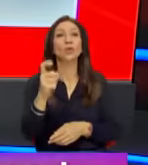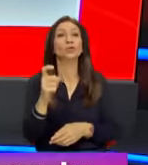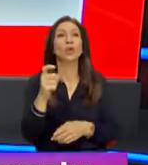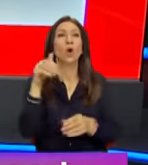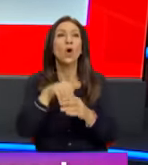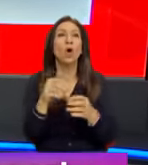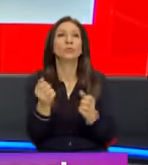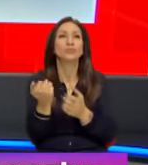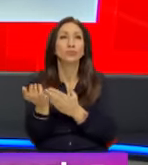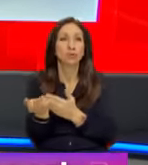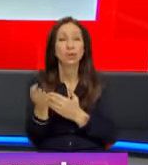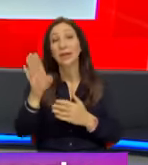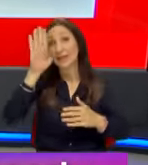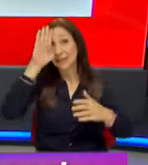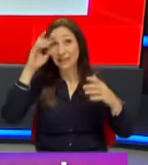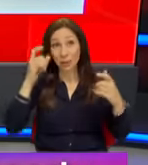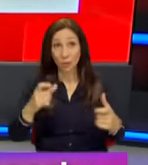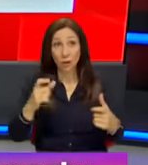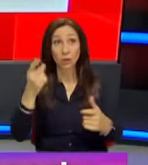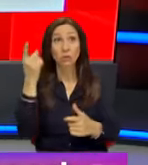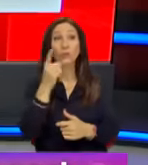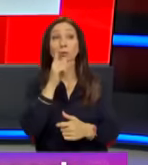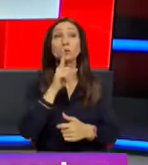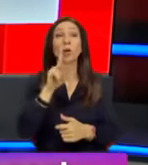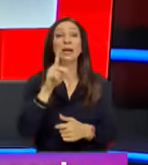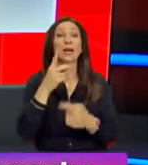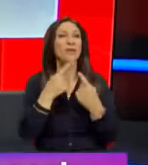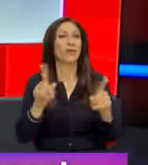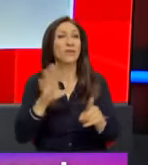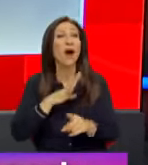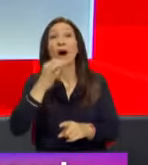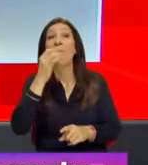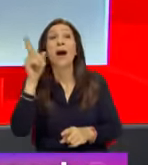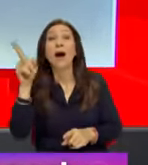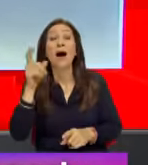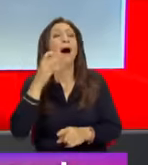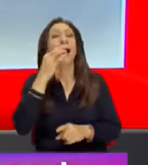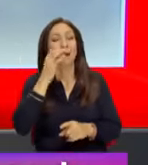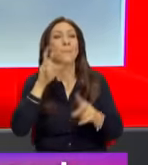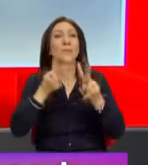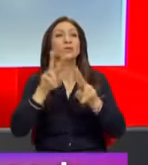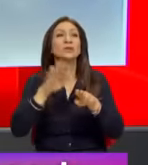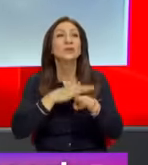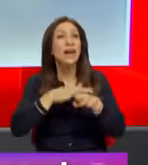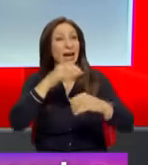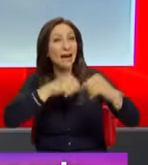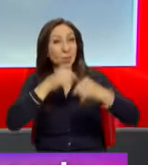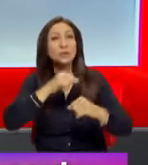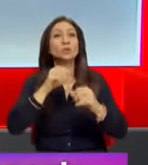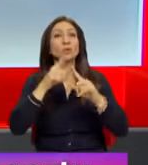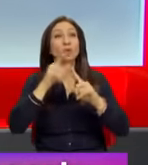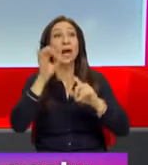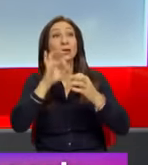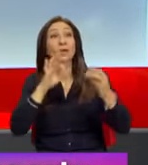%39,59 oy aldı. İstanbul'da %12'lik fark var. Ankara'da Mansur Yavaş rakibi Turgut